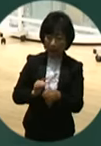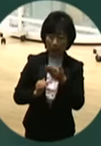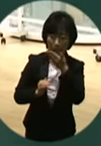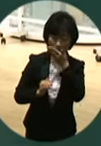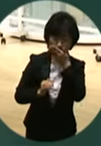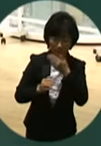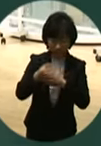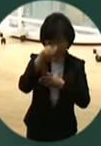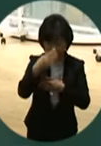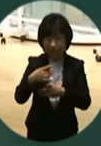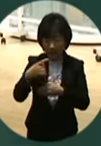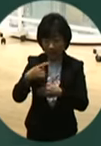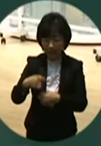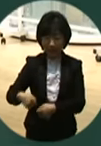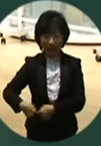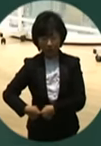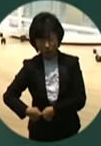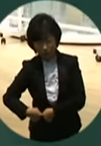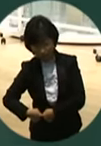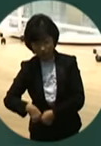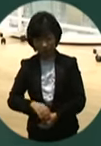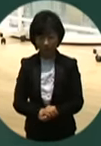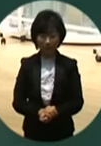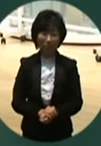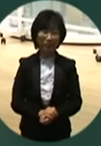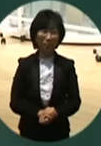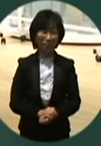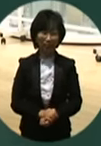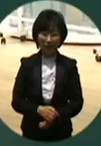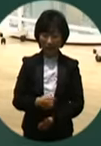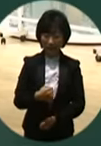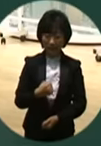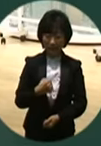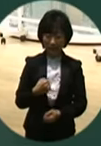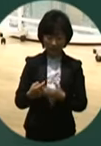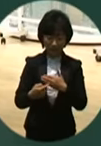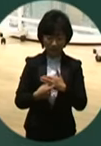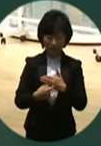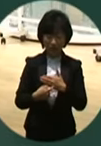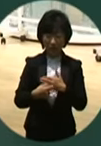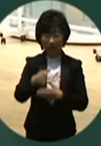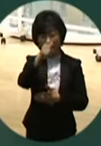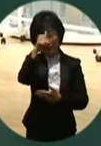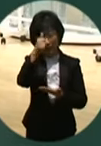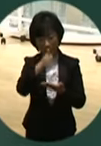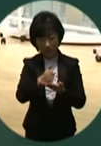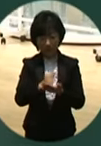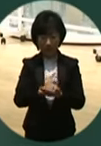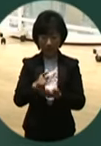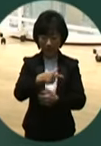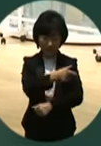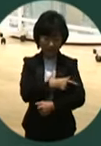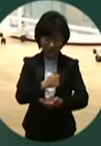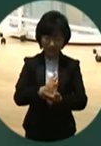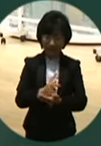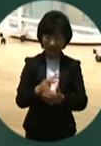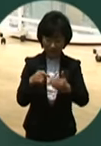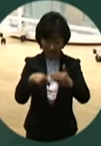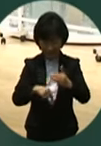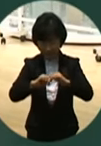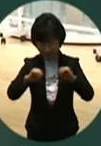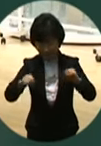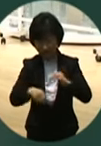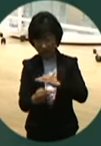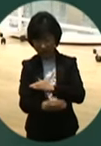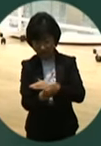like me. 전부 내 같은 가짜가요. 전부 장로 뭐 목사 다 하고 있다고요. 그죠? It was fakes like me that were elders and